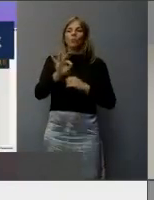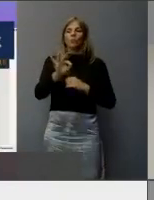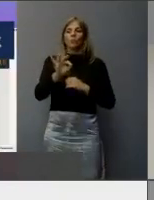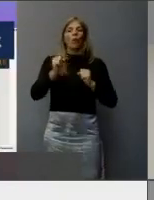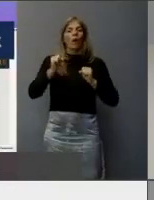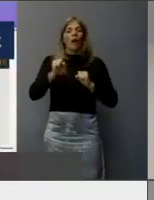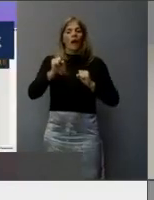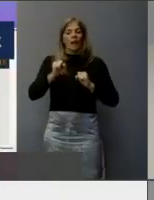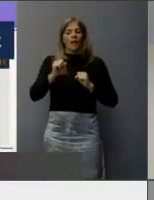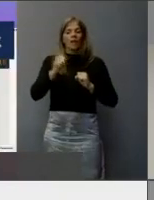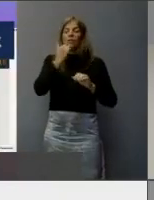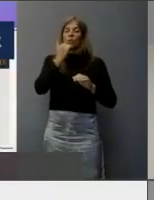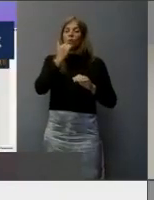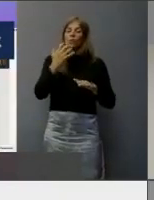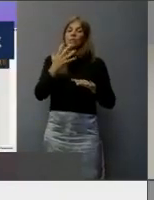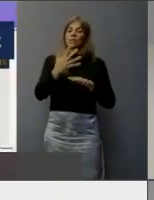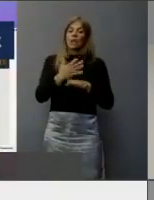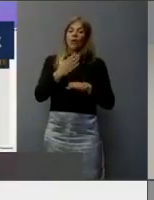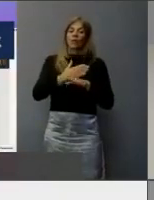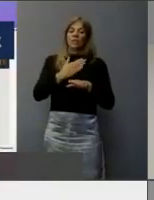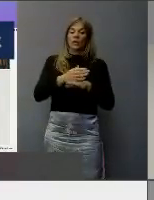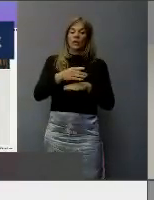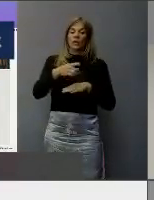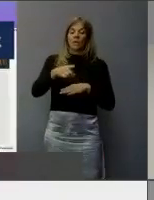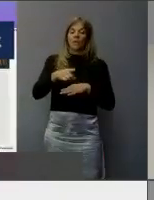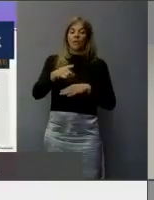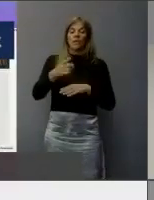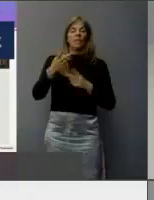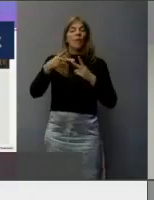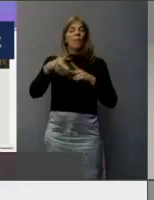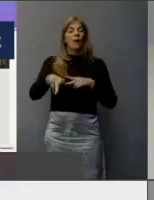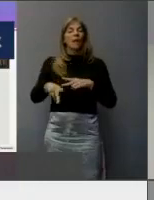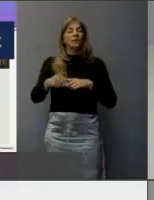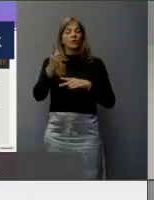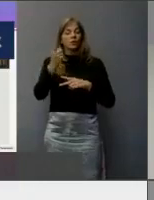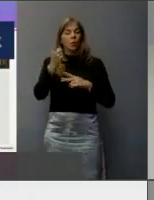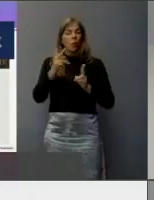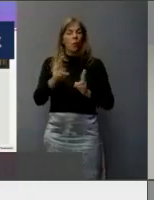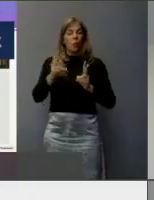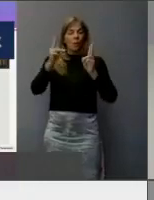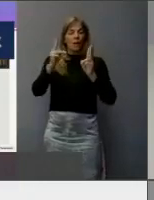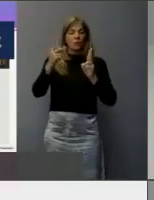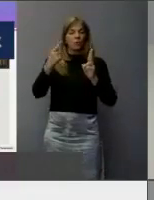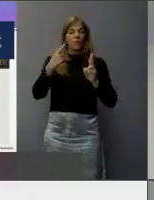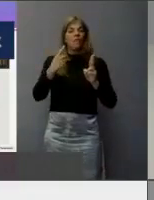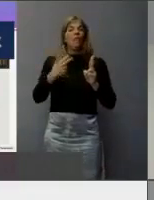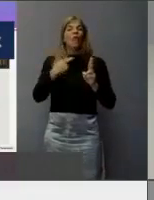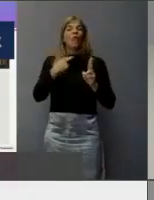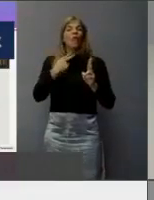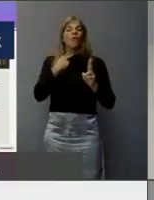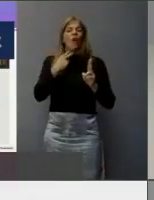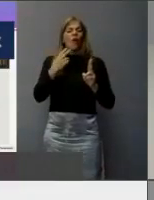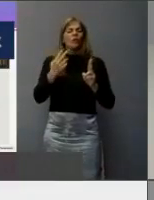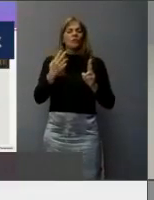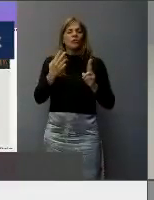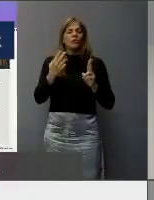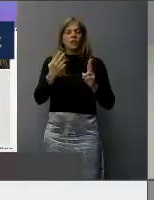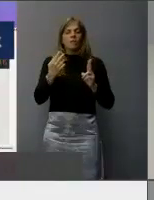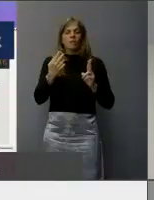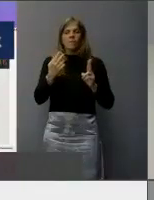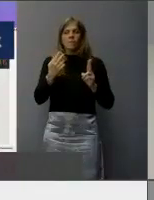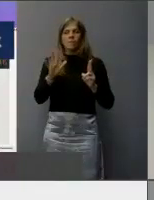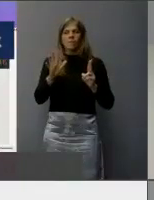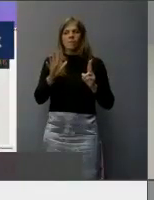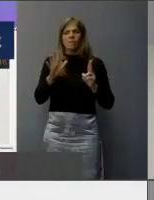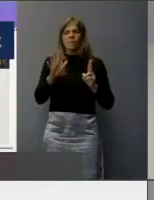richiesti consigliere pirondini perché abbiamo perso un pezzo di audio l'assessore mi dice che deve rispondere che ha compreso